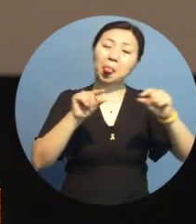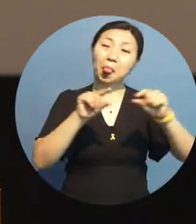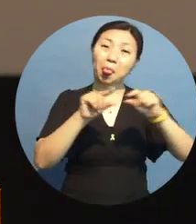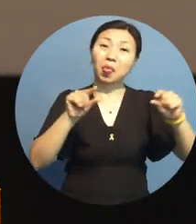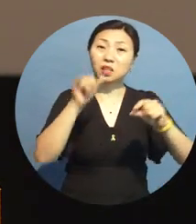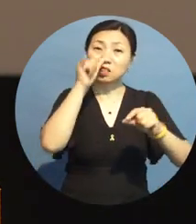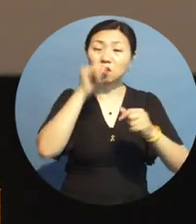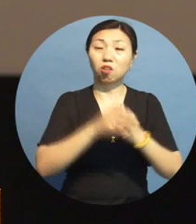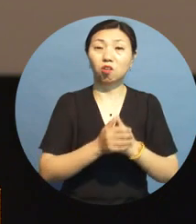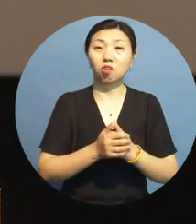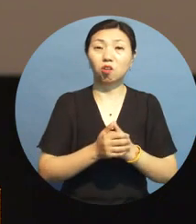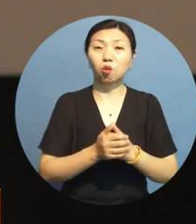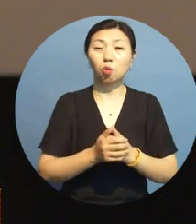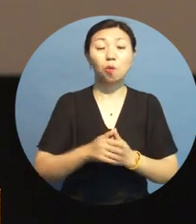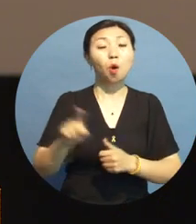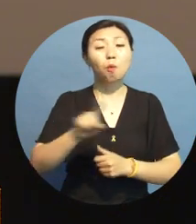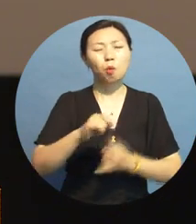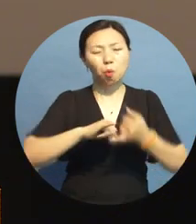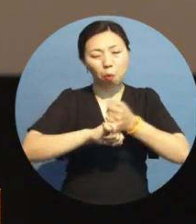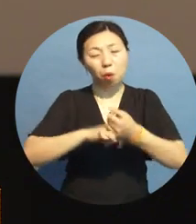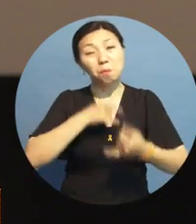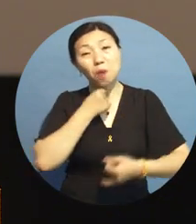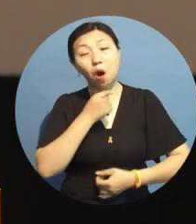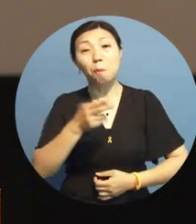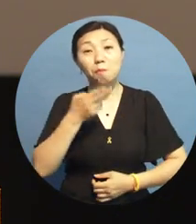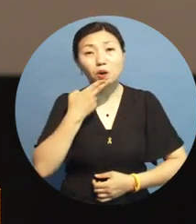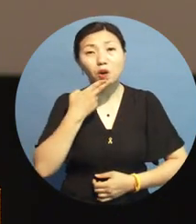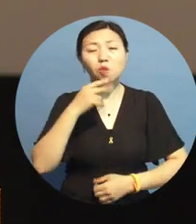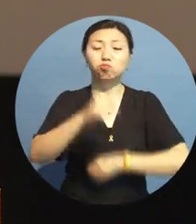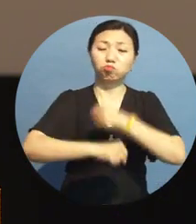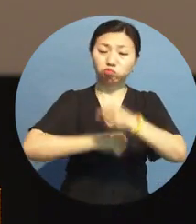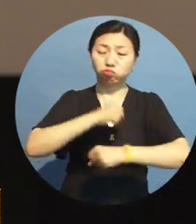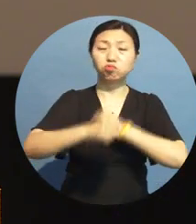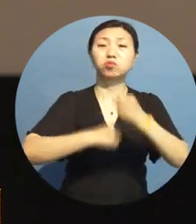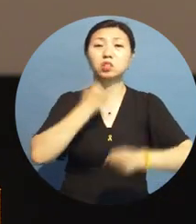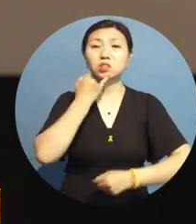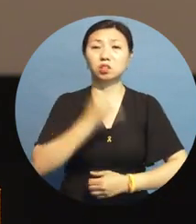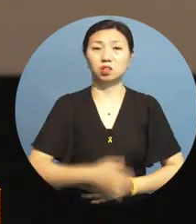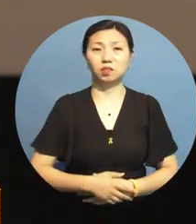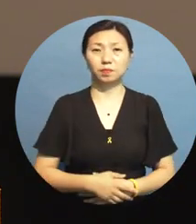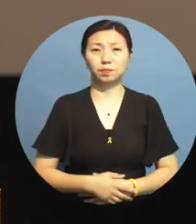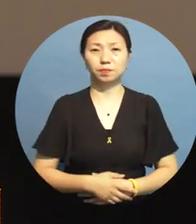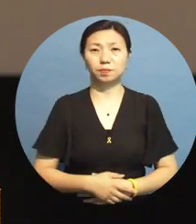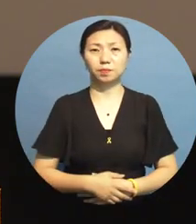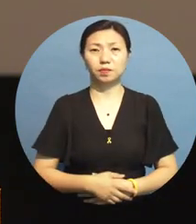때는 제일 내가 하기 쉬운 걸 해야 돼요.